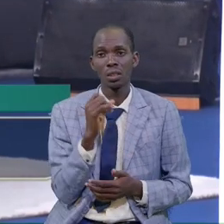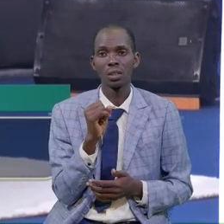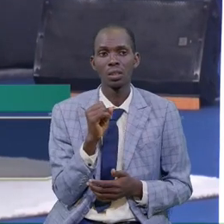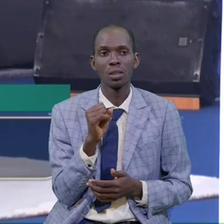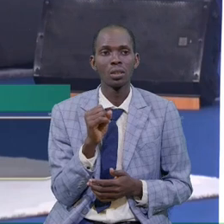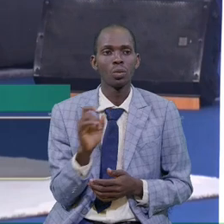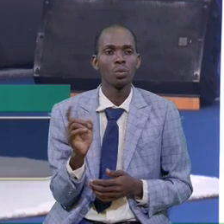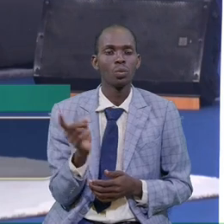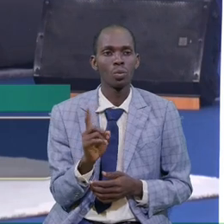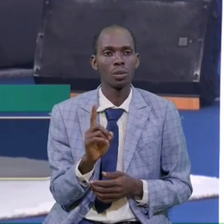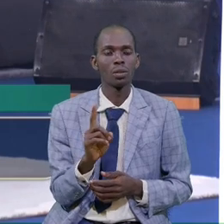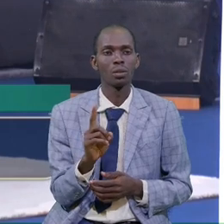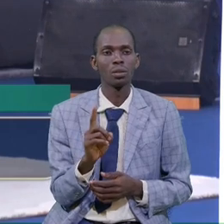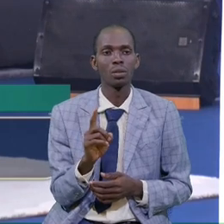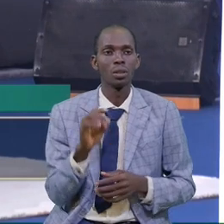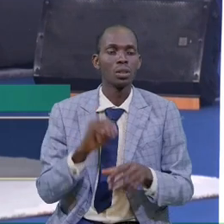Éphésiens 2,